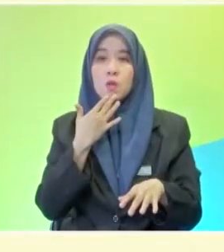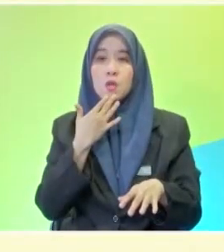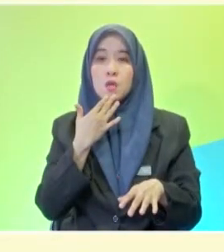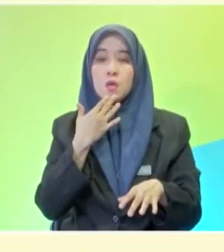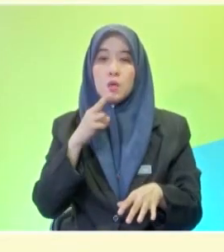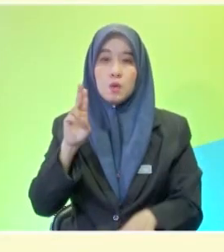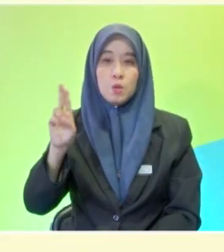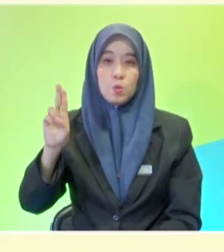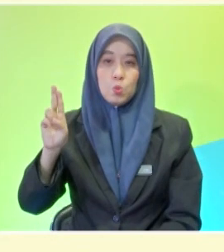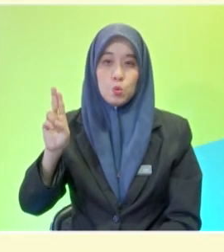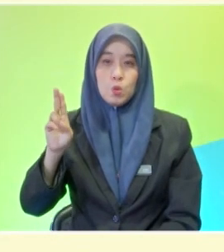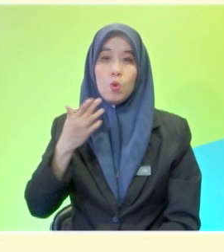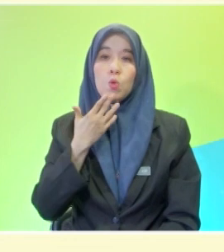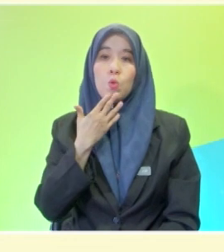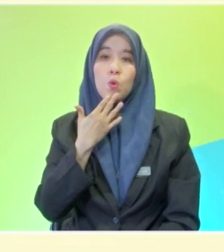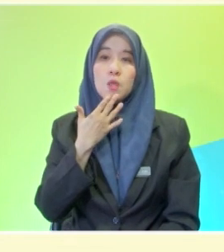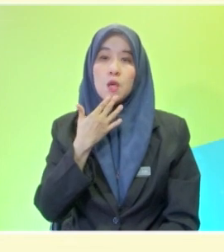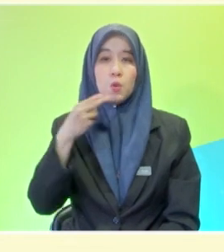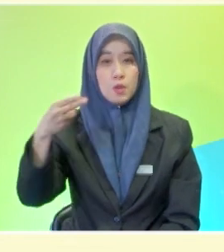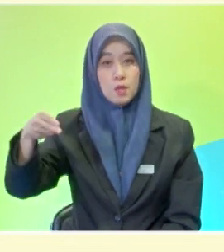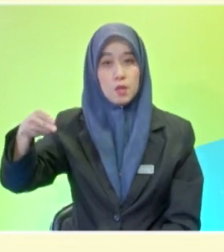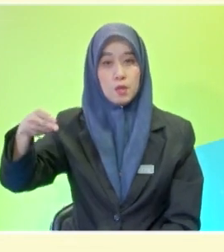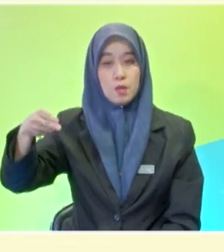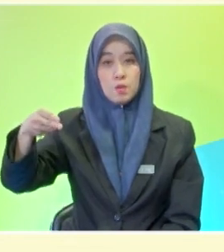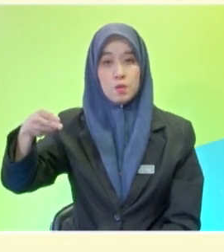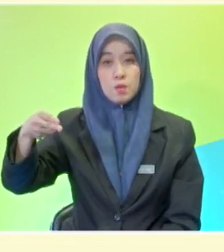ungu dan juga wanna hijau